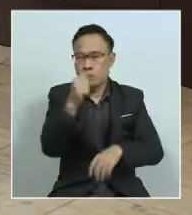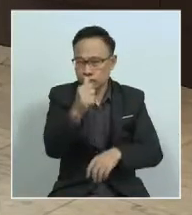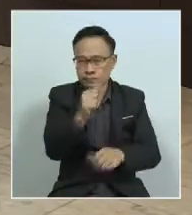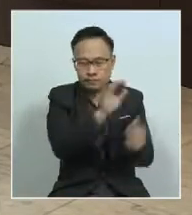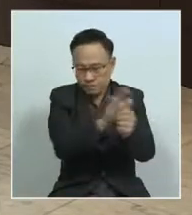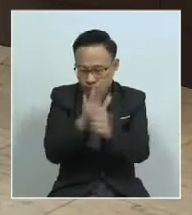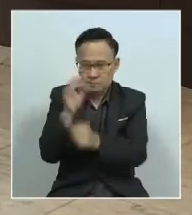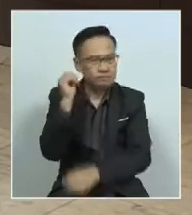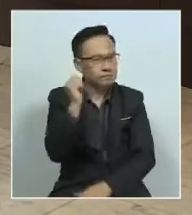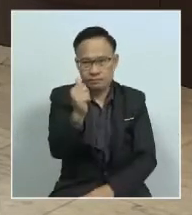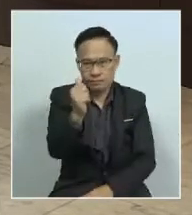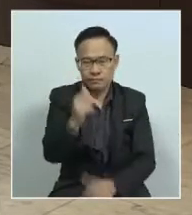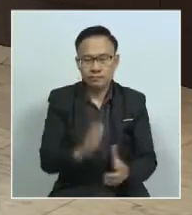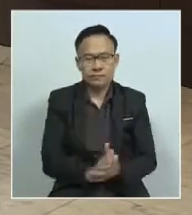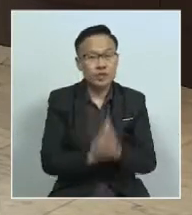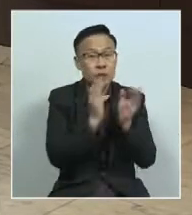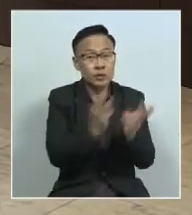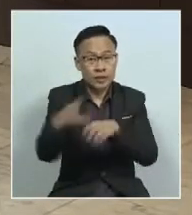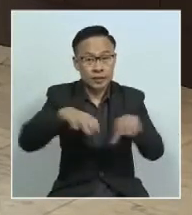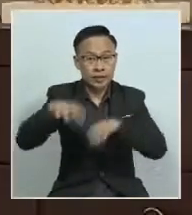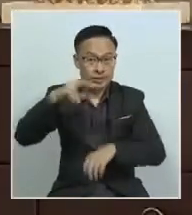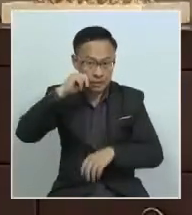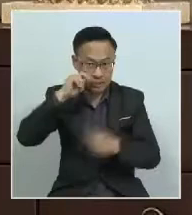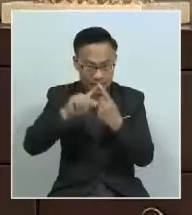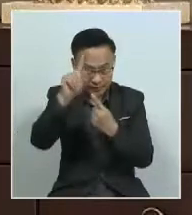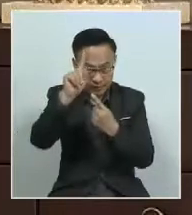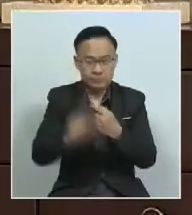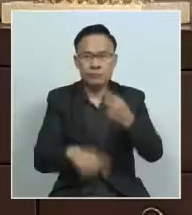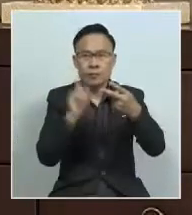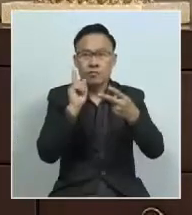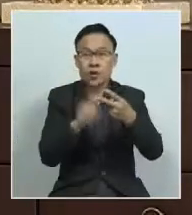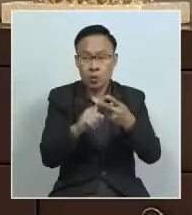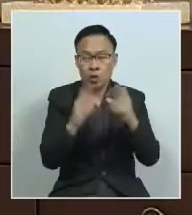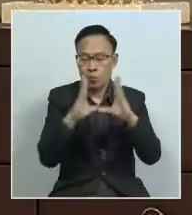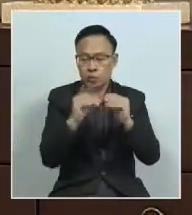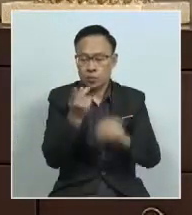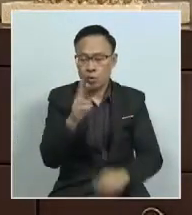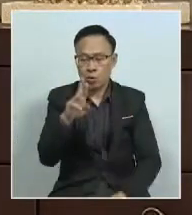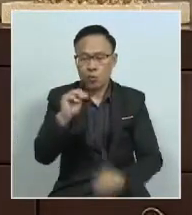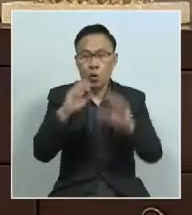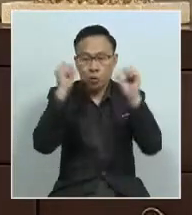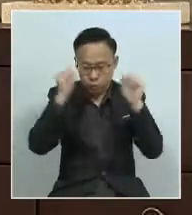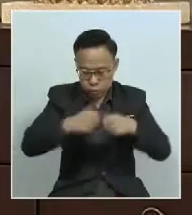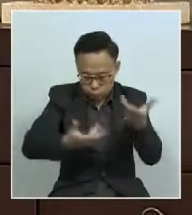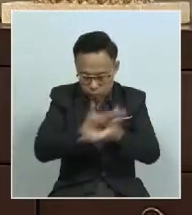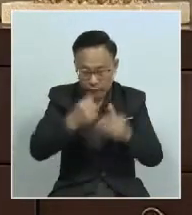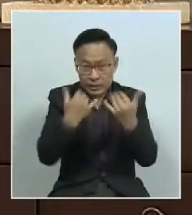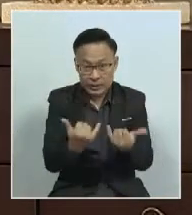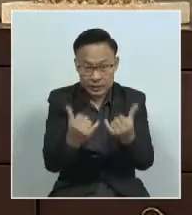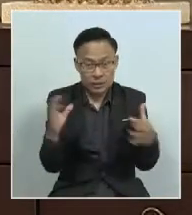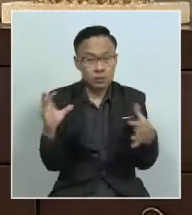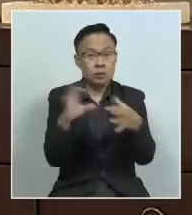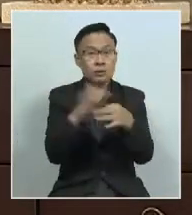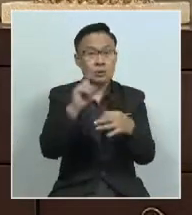ใช่แล้วค่ะพูดถึงเรื่องการบริหารจัดการน้ำแล้วนะคะเรายังมีอีกหนึ่งเรื่องที่พูดคุยกันในที่ประชุมคณะรัฐมนตรีเป็นเรื่องของ